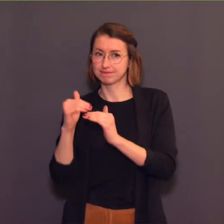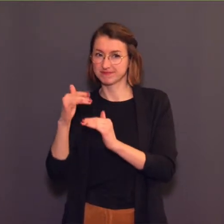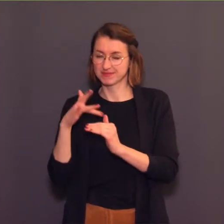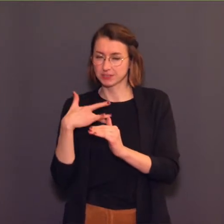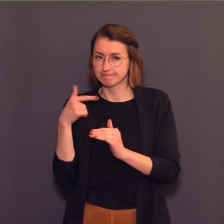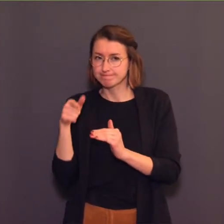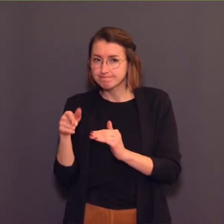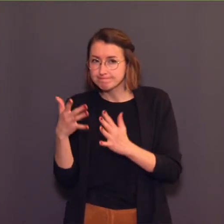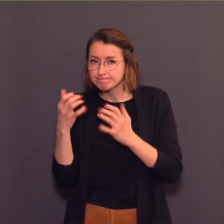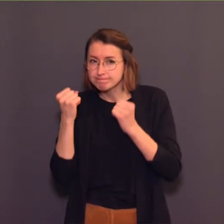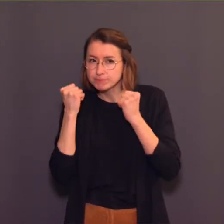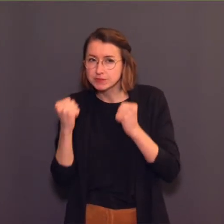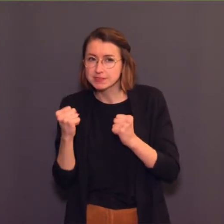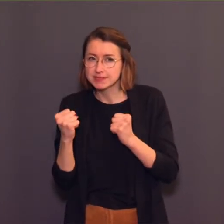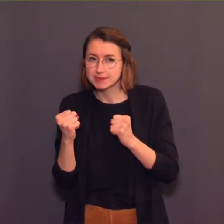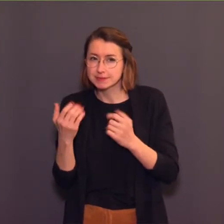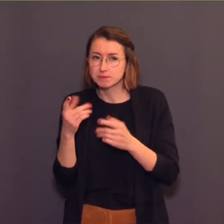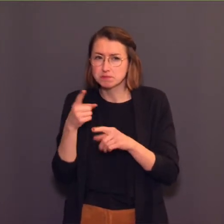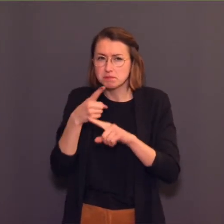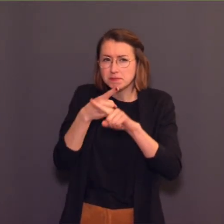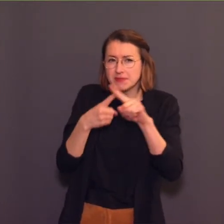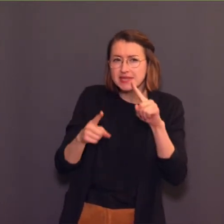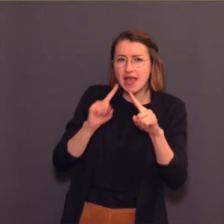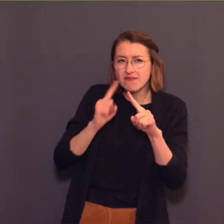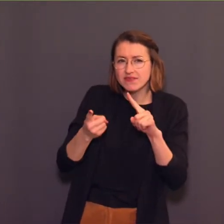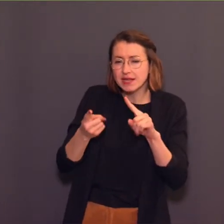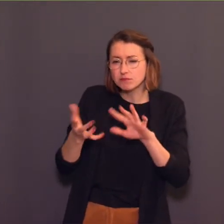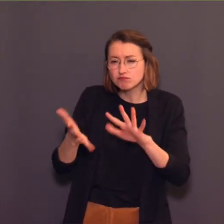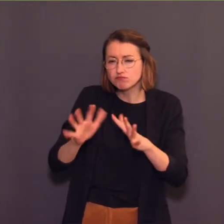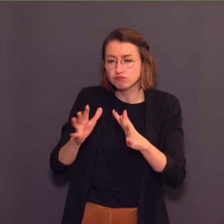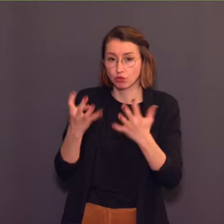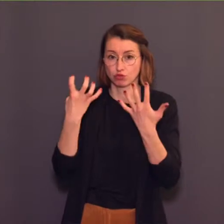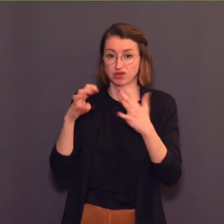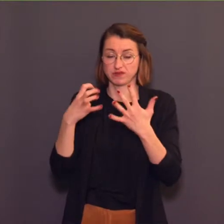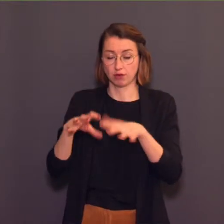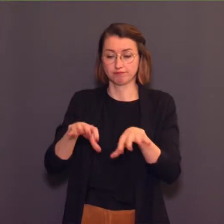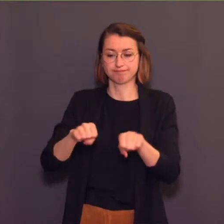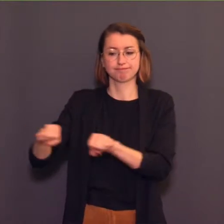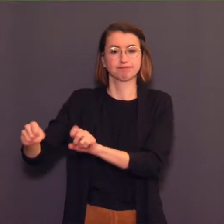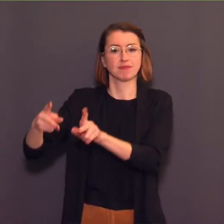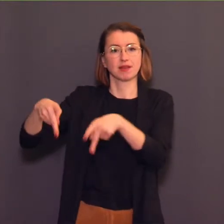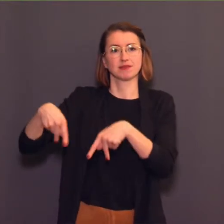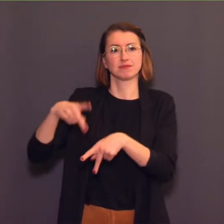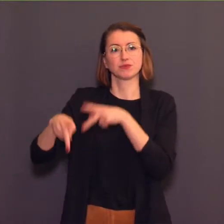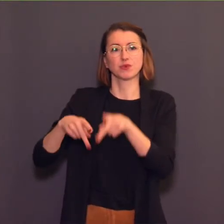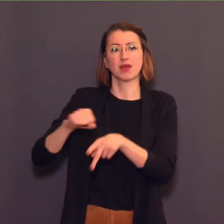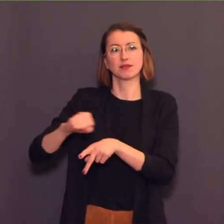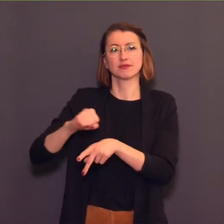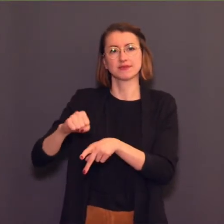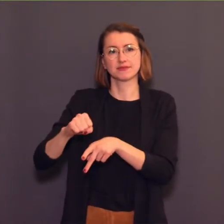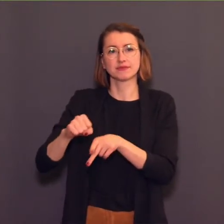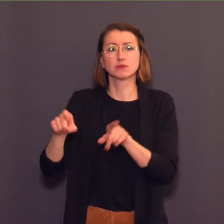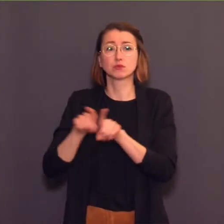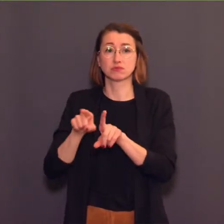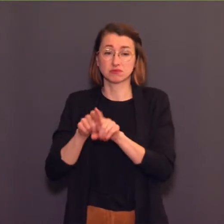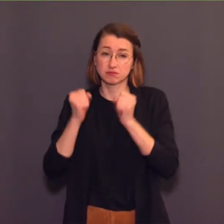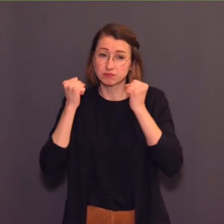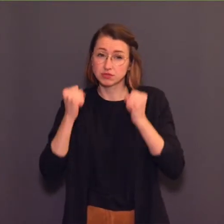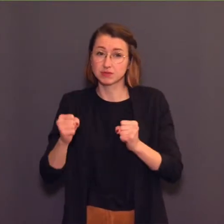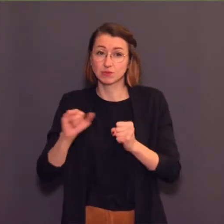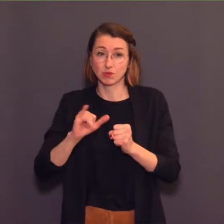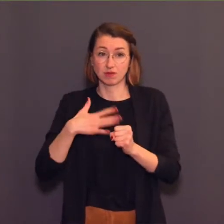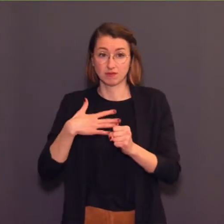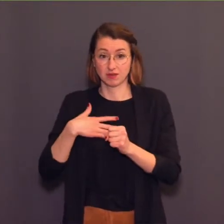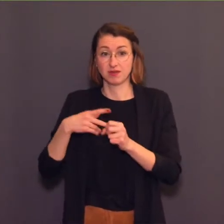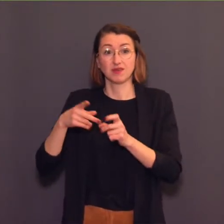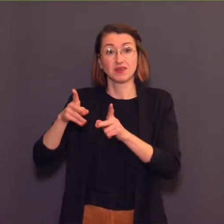la mi-avril. Et on a aussi une probabilité que l'occupation se poursuive plus longtemps que dans la deuxième